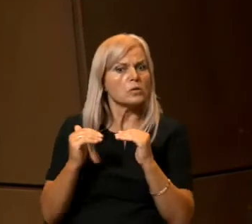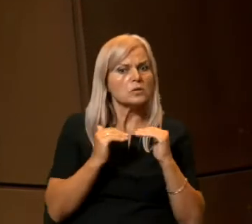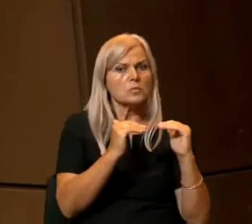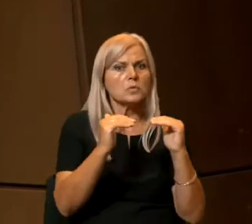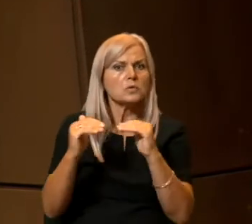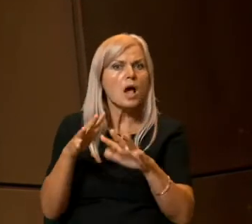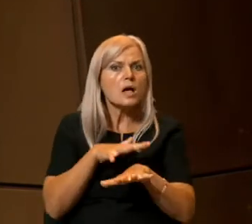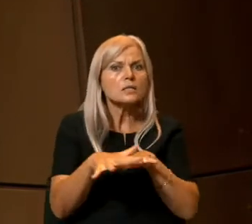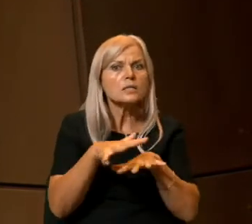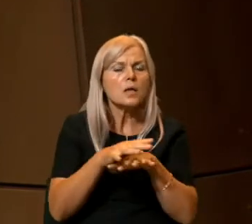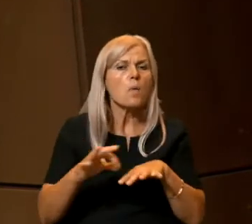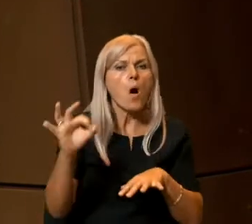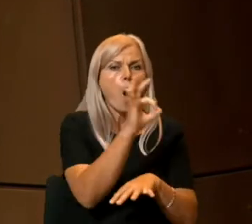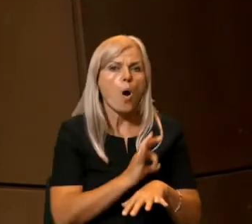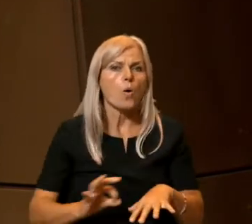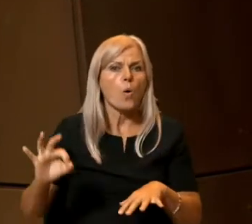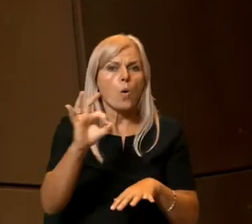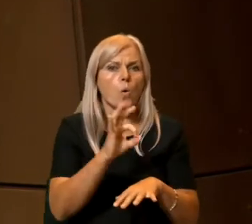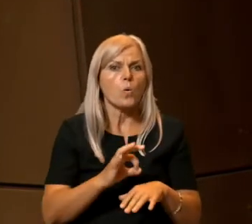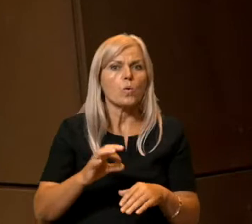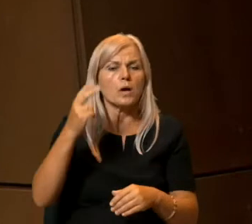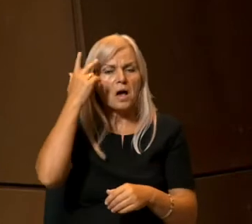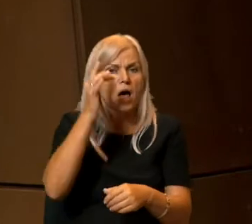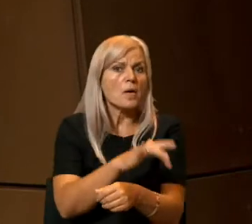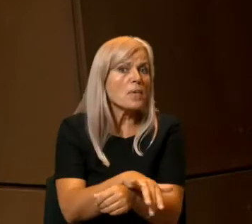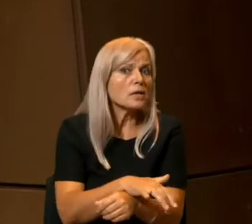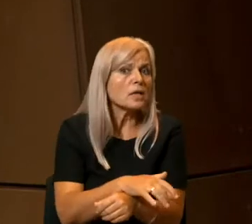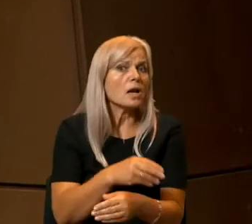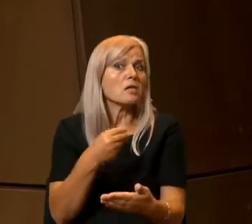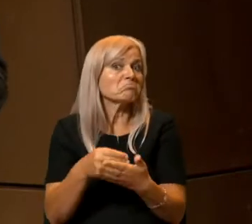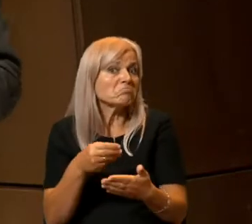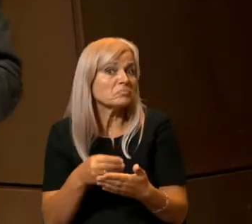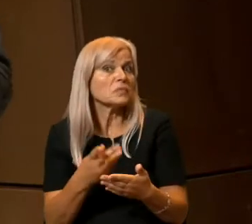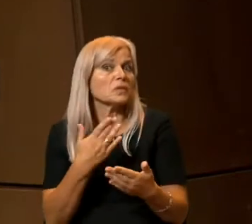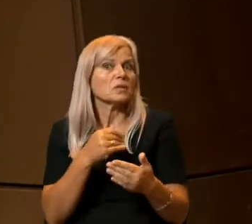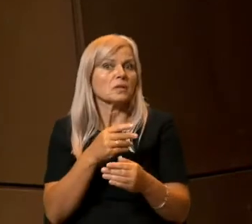zdrowotnego, emerytalnego, nie utrzymamy instytucji